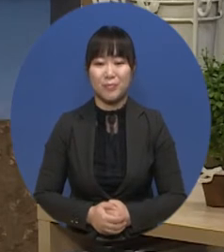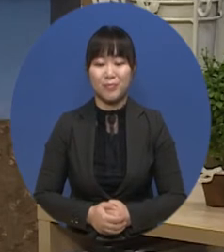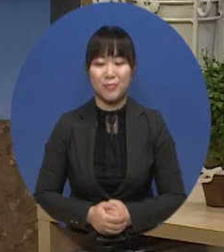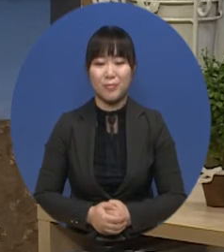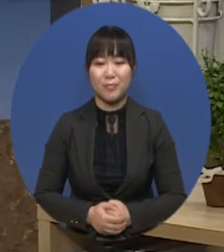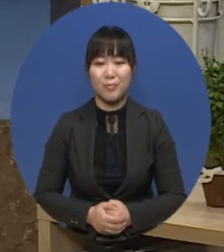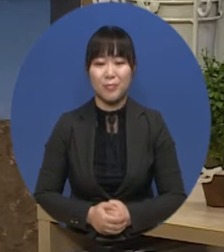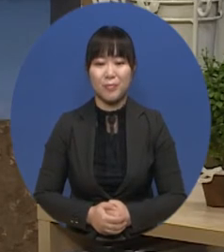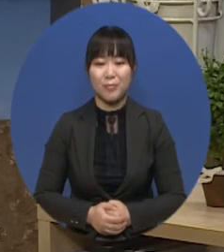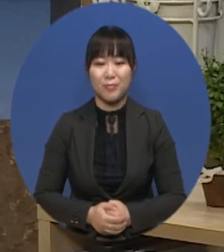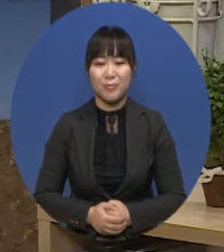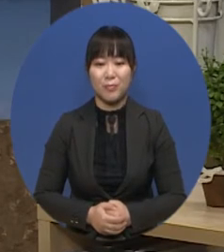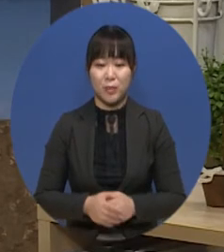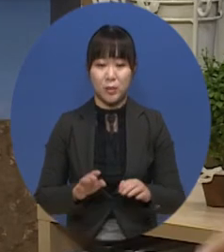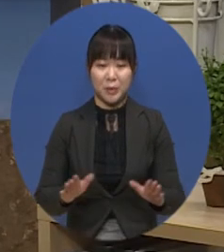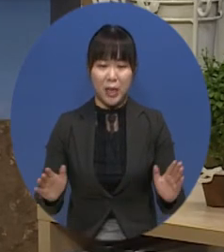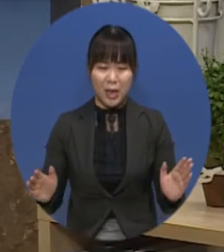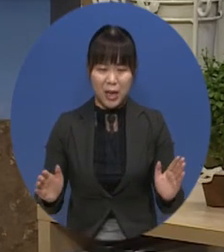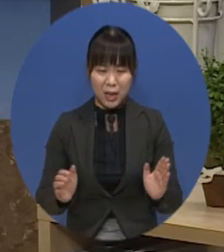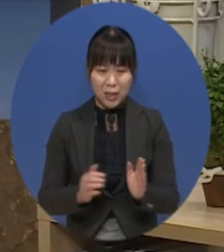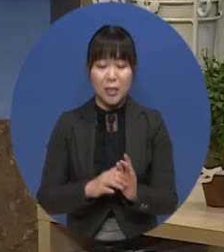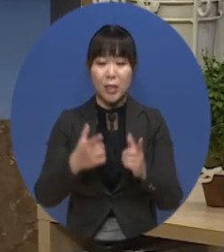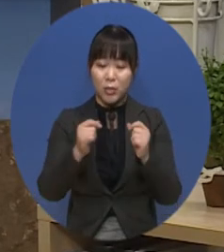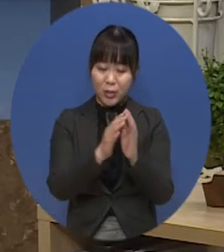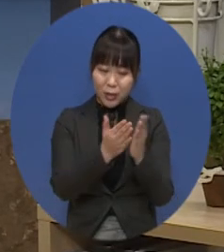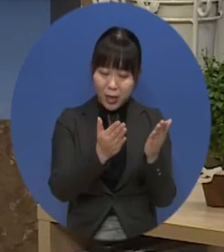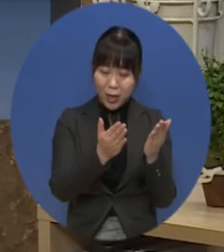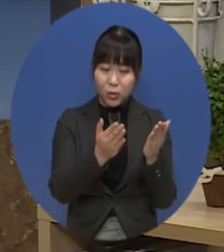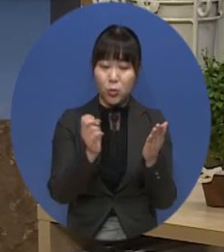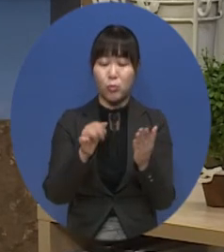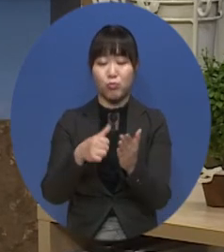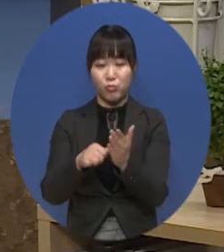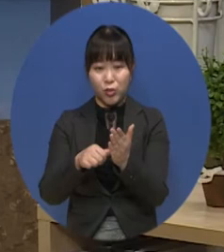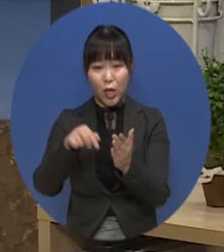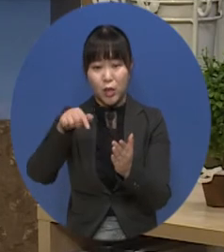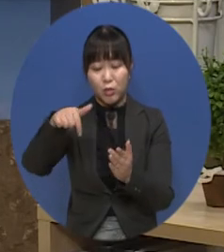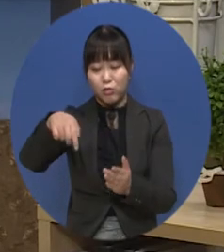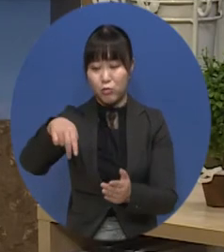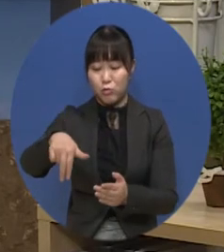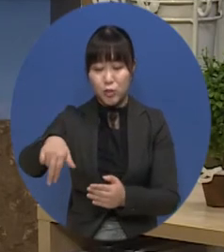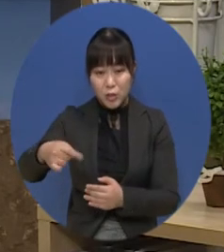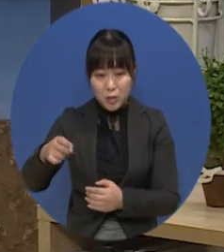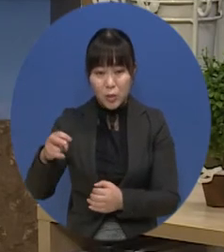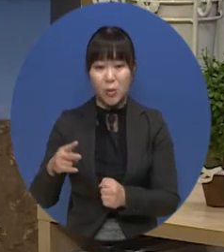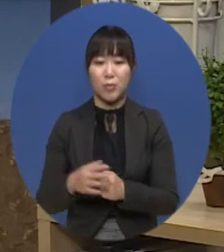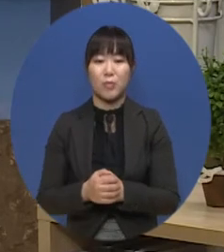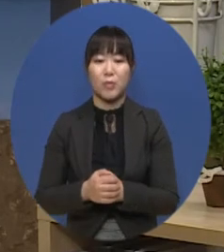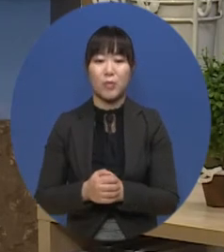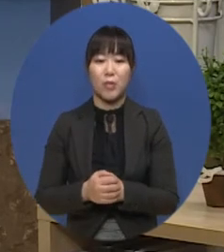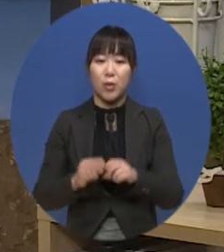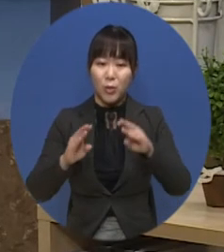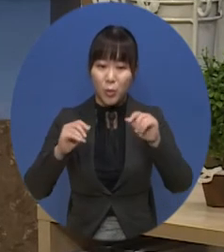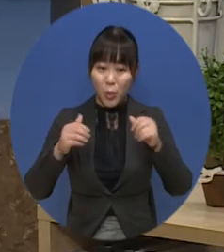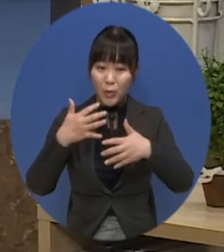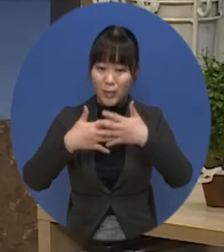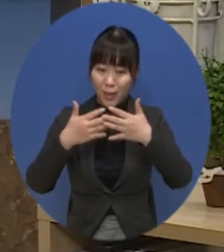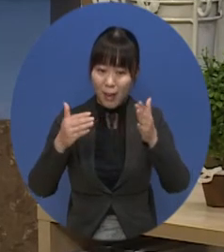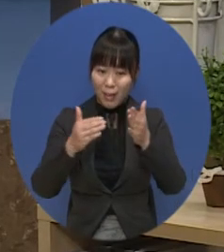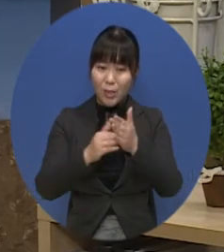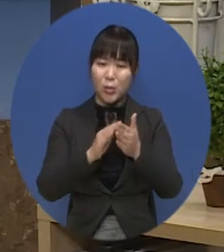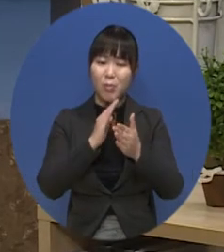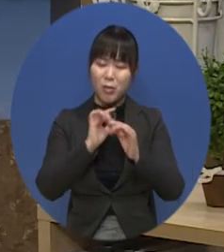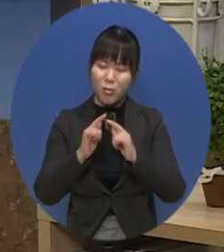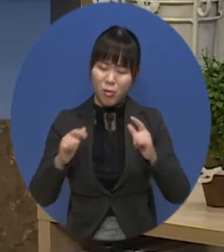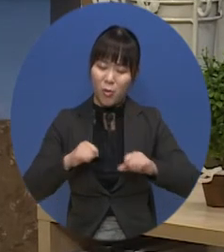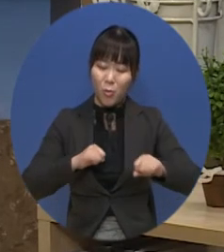그리고 이제 그러니까 지금까지 이런 책이라든지 뭐 굿즈 그리고 또그 토요 극장까지